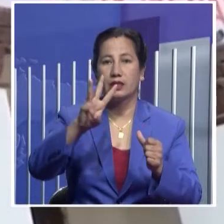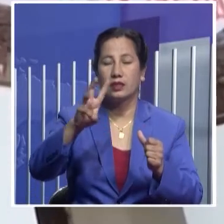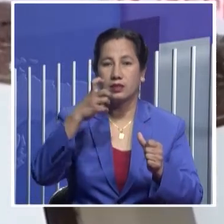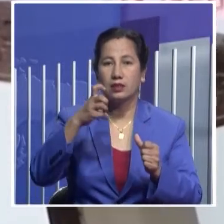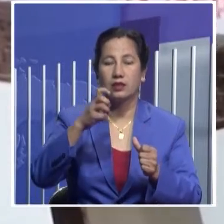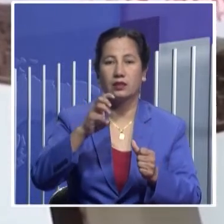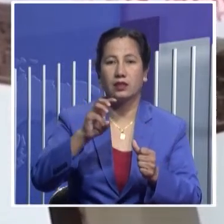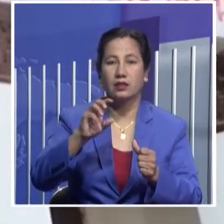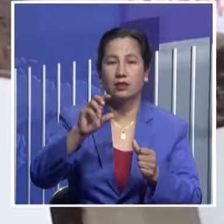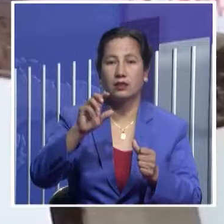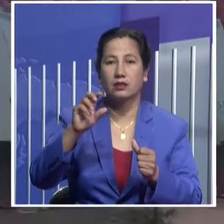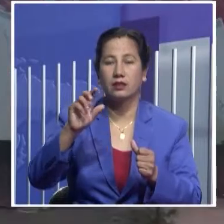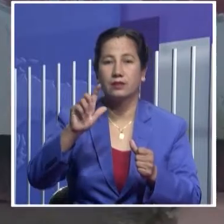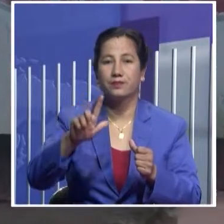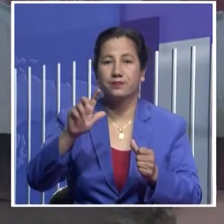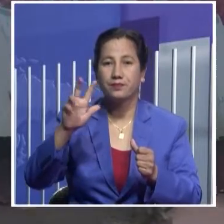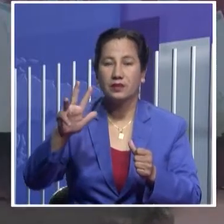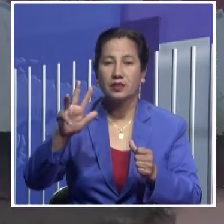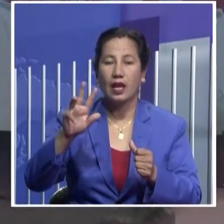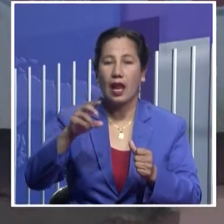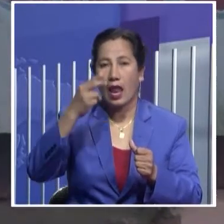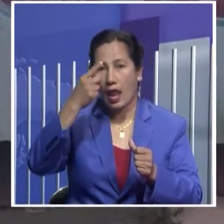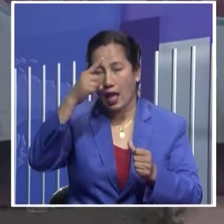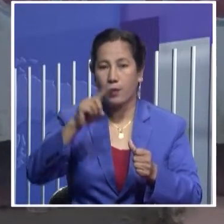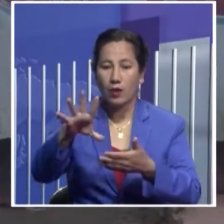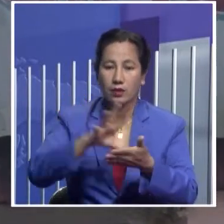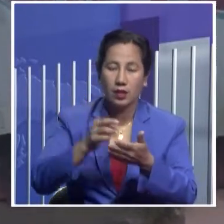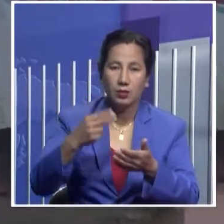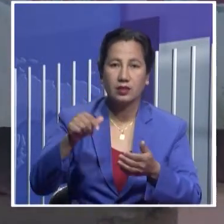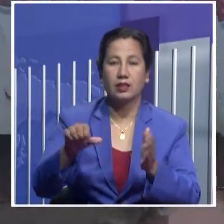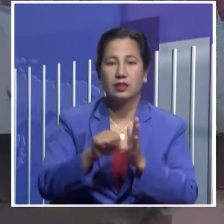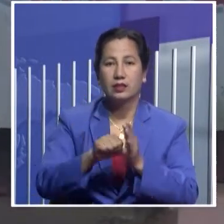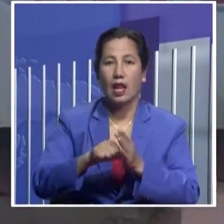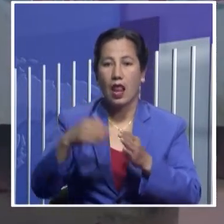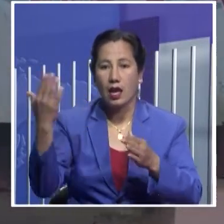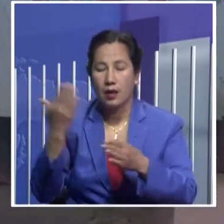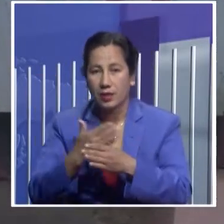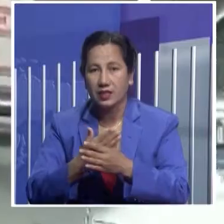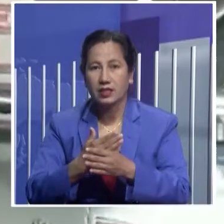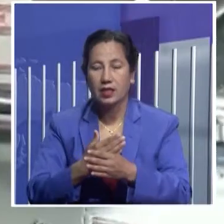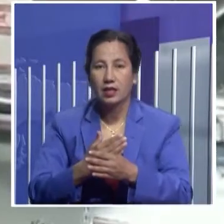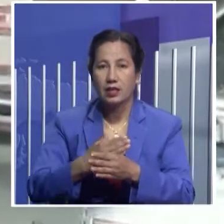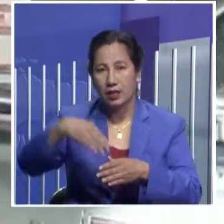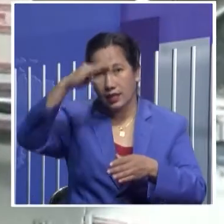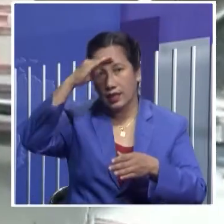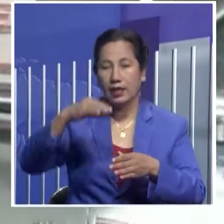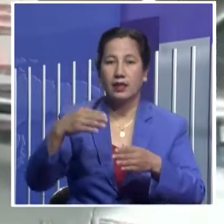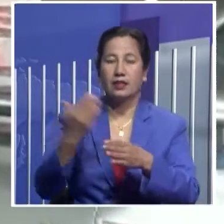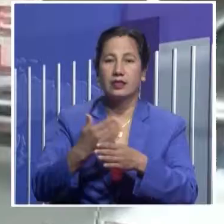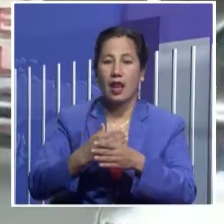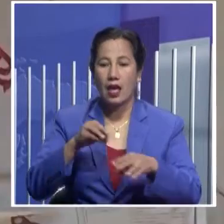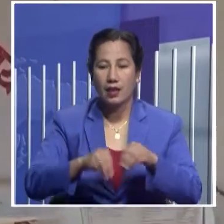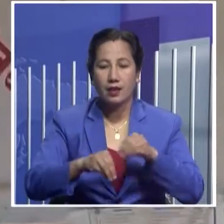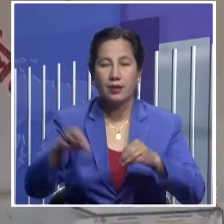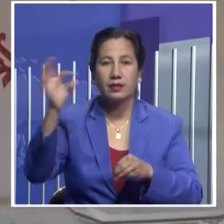343 स्थानीय तहमा मतदाता नामावली संकलन भइरहेको छ। यसबाहेक जिल्ला प्रशासन इलाका र जिल्ला निर्वाचन कार्यालयमा